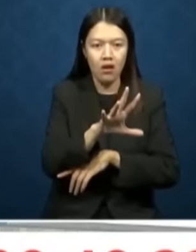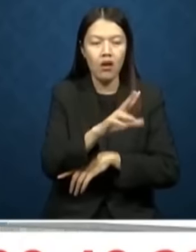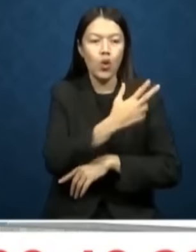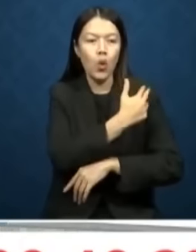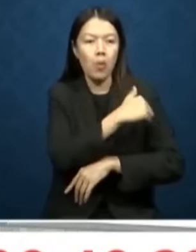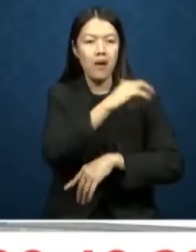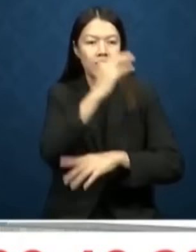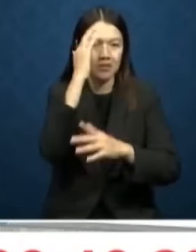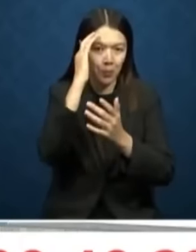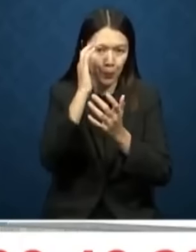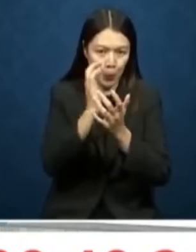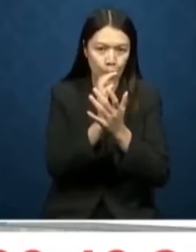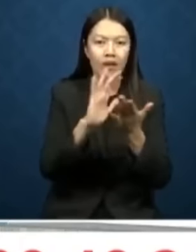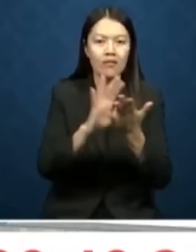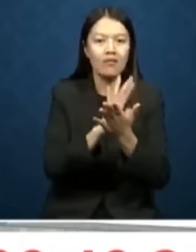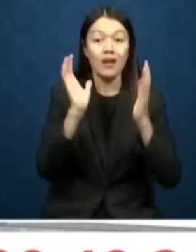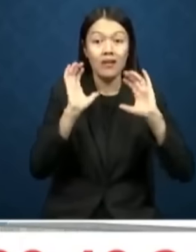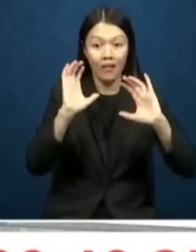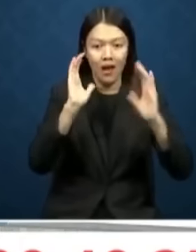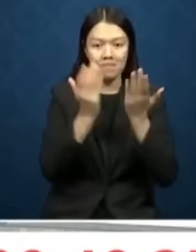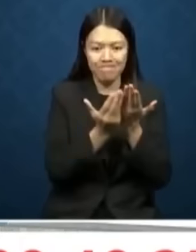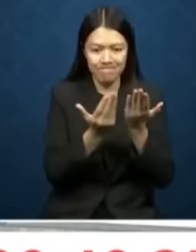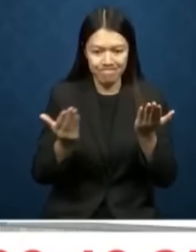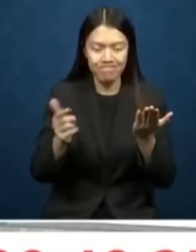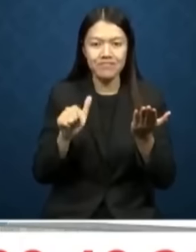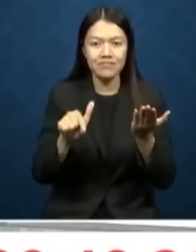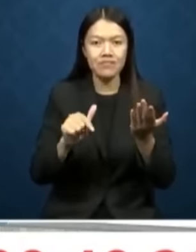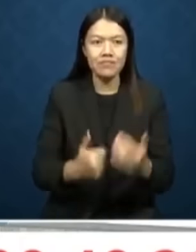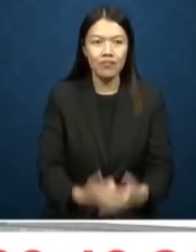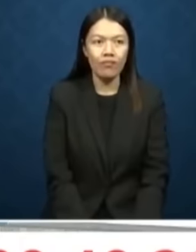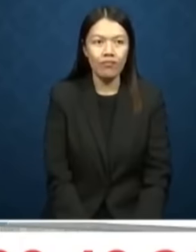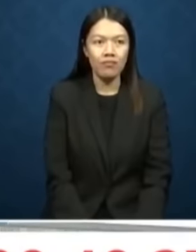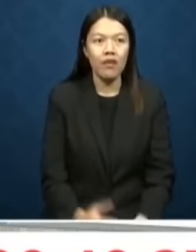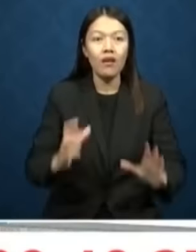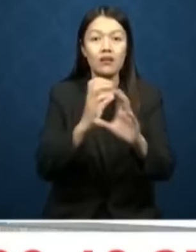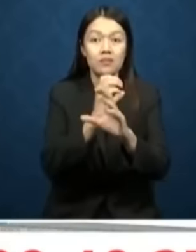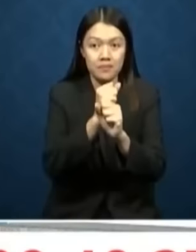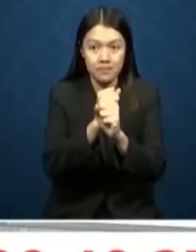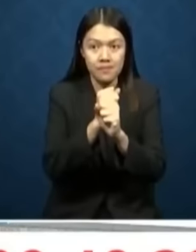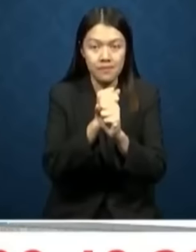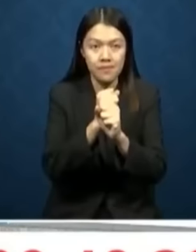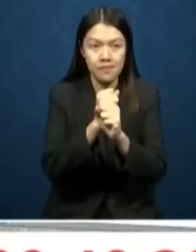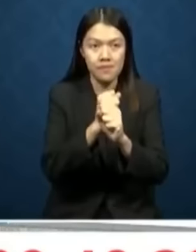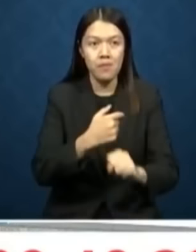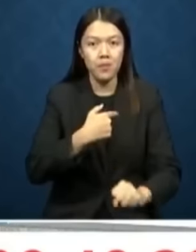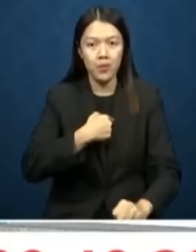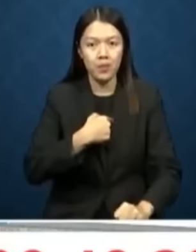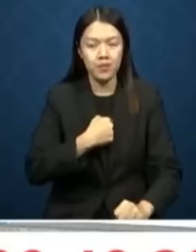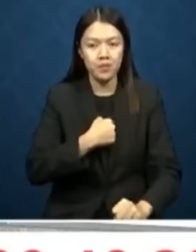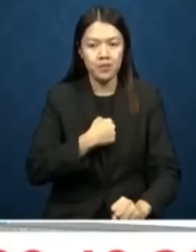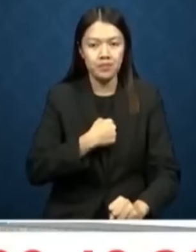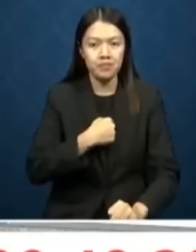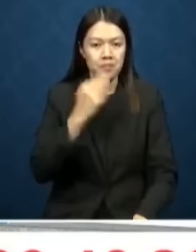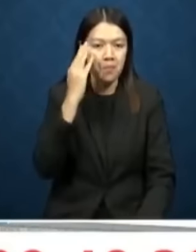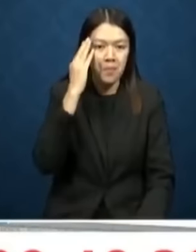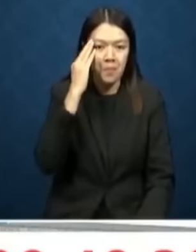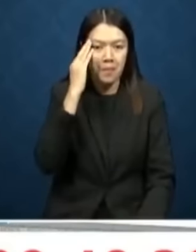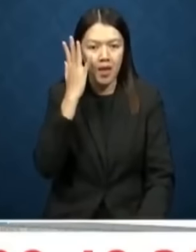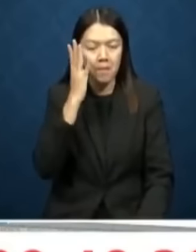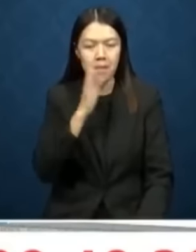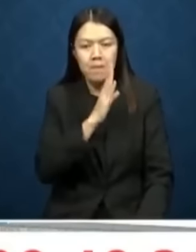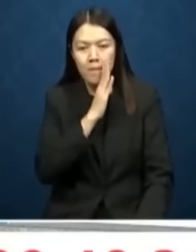รวจนี่เอกสารราชการสรุปว่าผมไม่ทราบใครรายงานเท็จหรือไม่